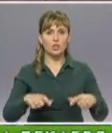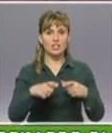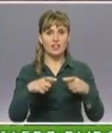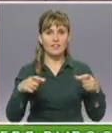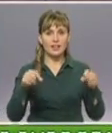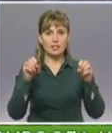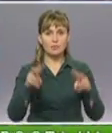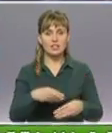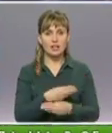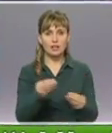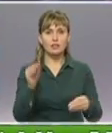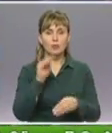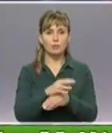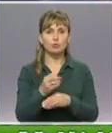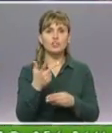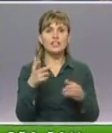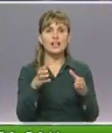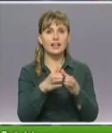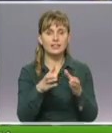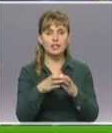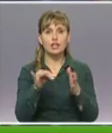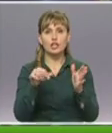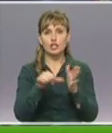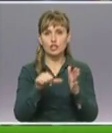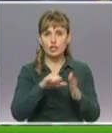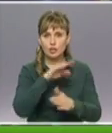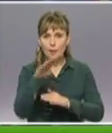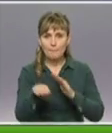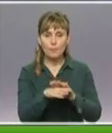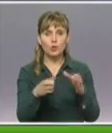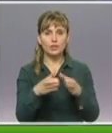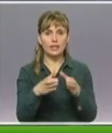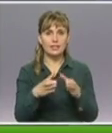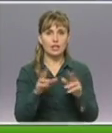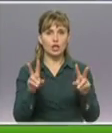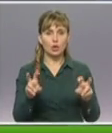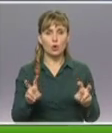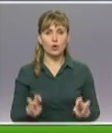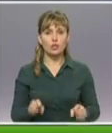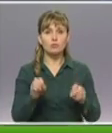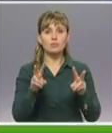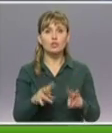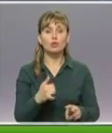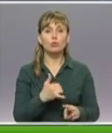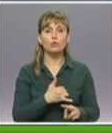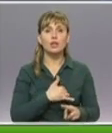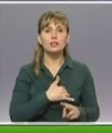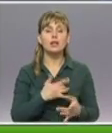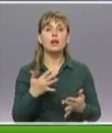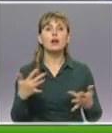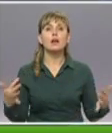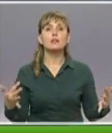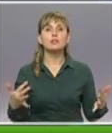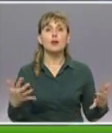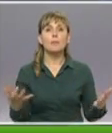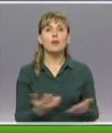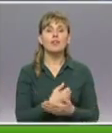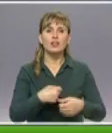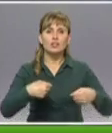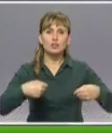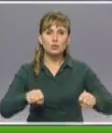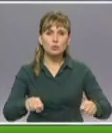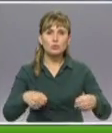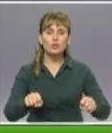появятся дополнительно еще 3 категории и 6 подкатегорий. Специфика в том, что у нас появились транспортные средства, такие как